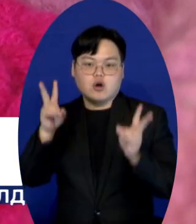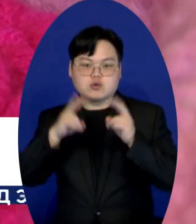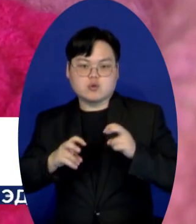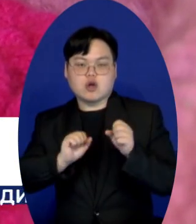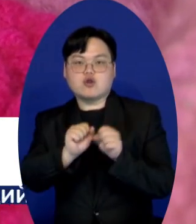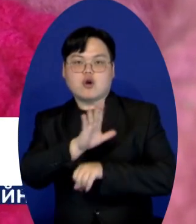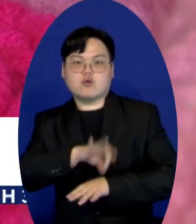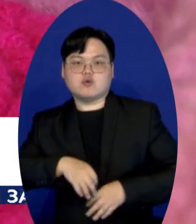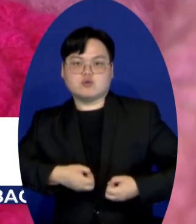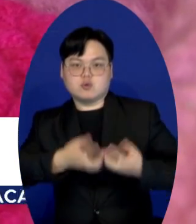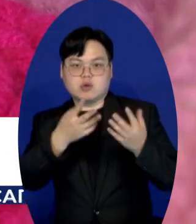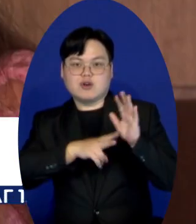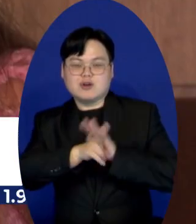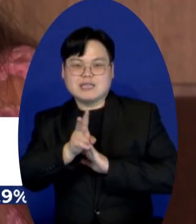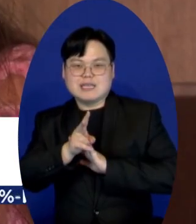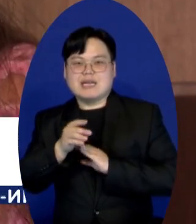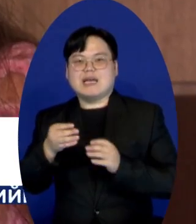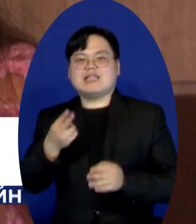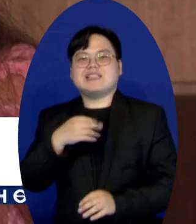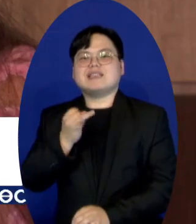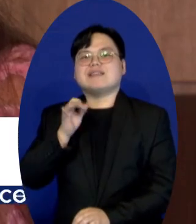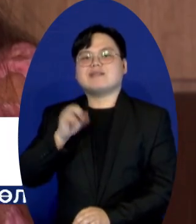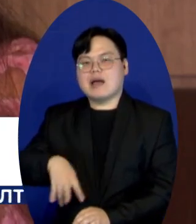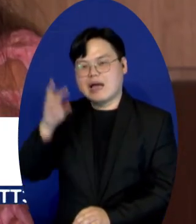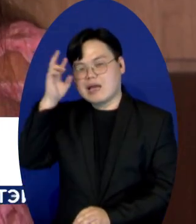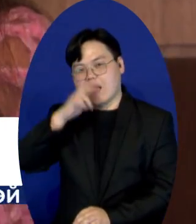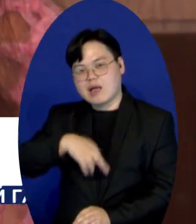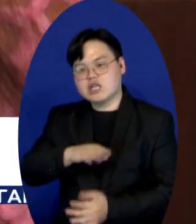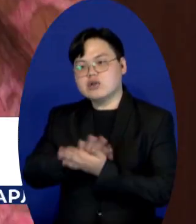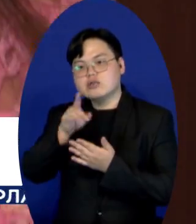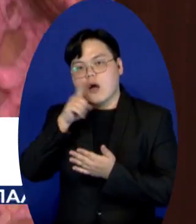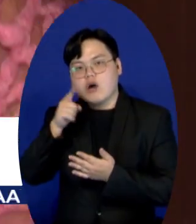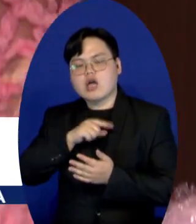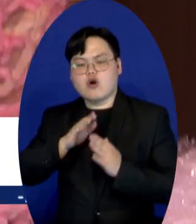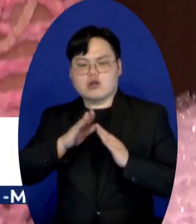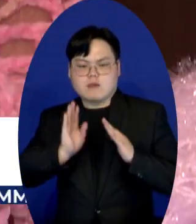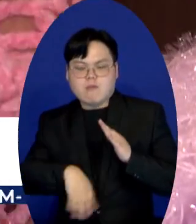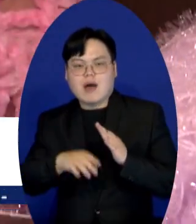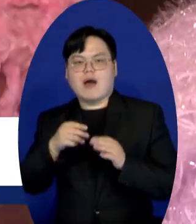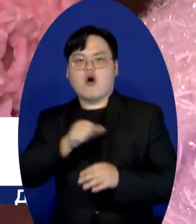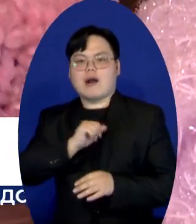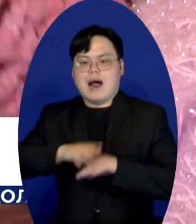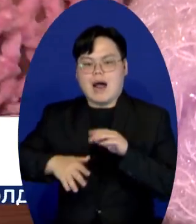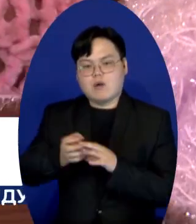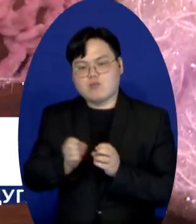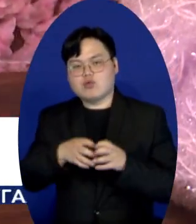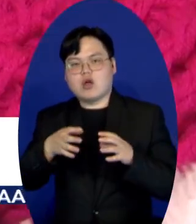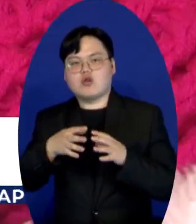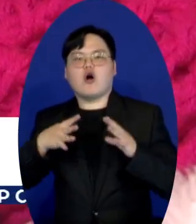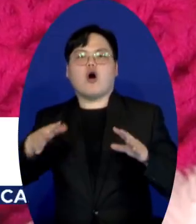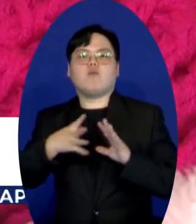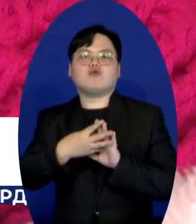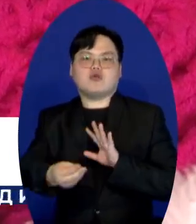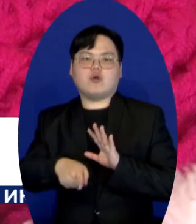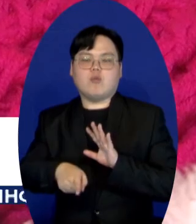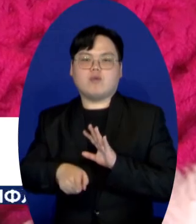тахлын улмаас үүссэн дижитал ядаргаа нь шинэ үеийнхний гэрийн нөхцөлд гар аргаа шинэлэг зүйлсийг хийхэд томоохон нөлөө үзүүлсэн болохыг онцолжээ.